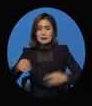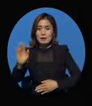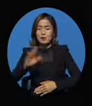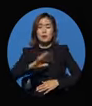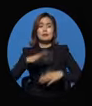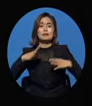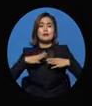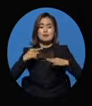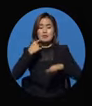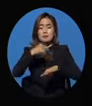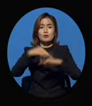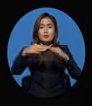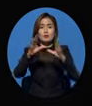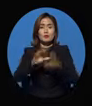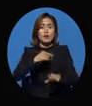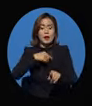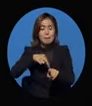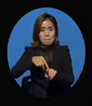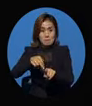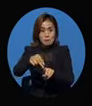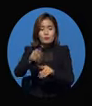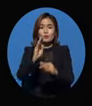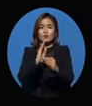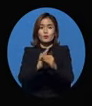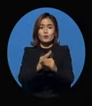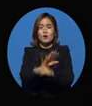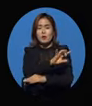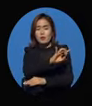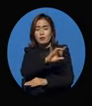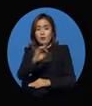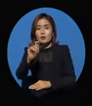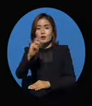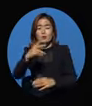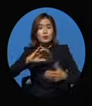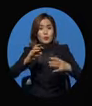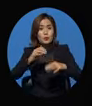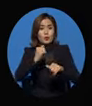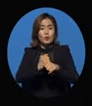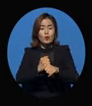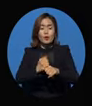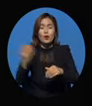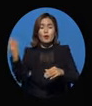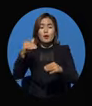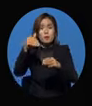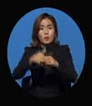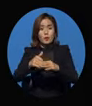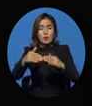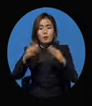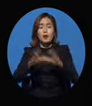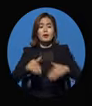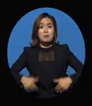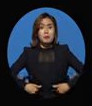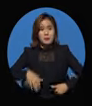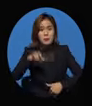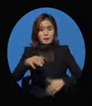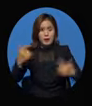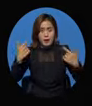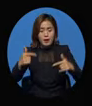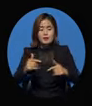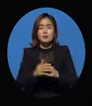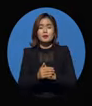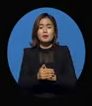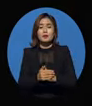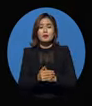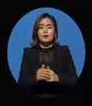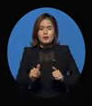자랑스러운 민주당 원호 한길을 걸어왔습니다 각종 티비 토론 복을 성도 당이 필요한 곳에 선 당부